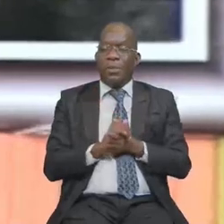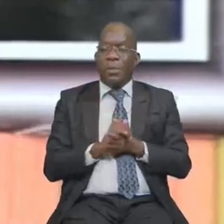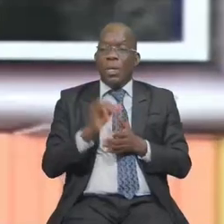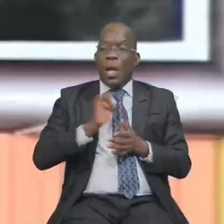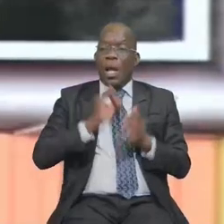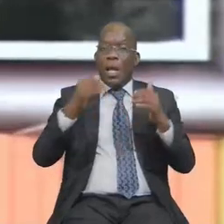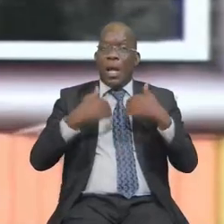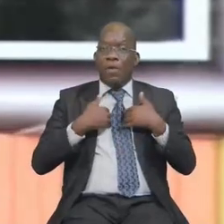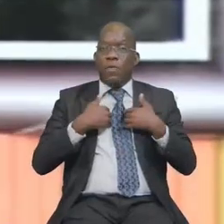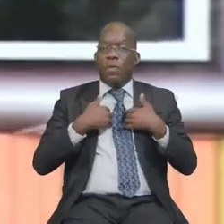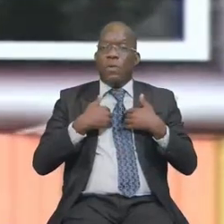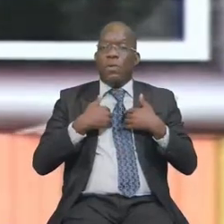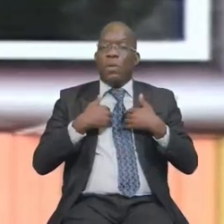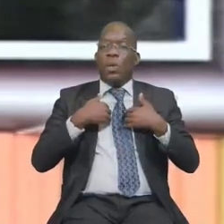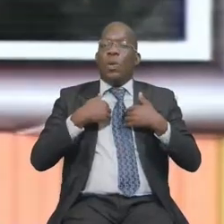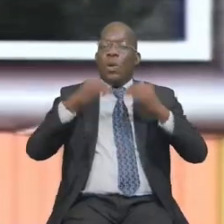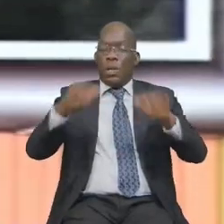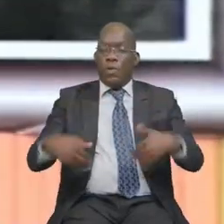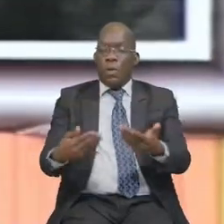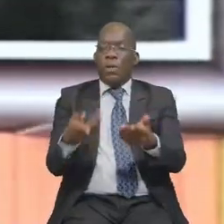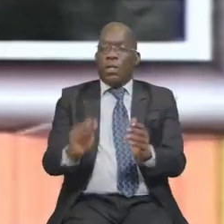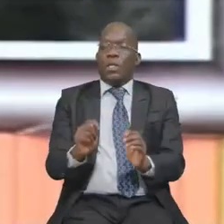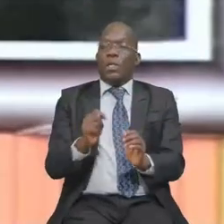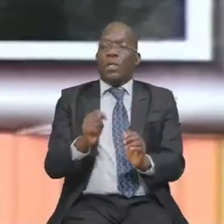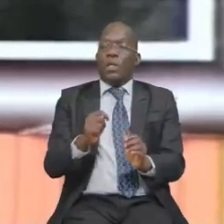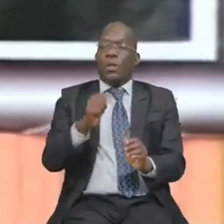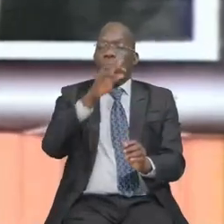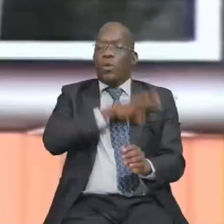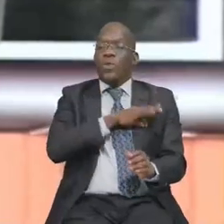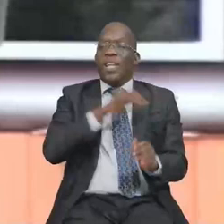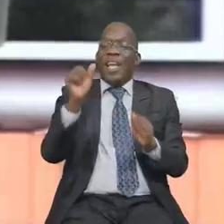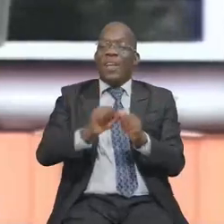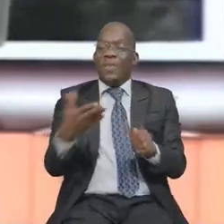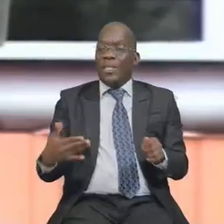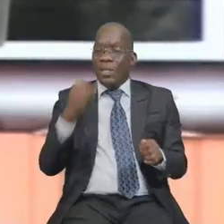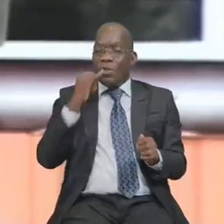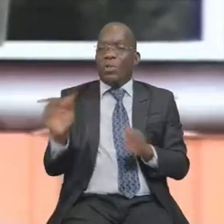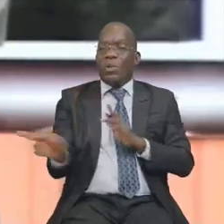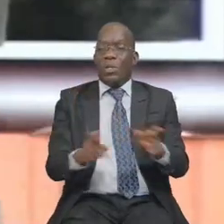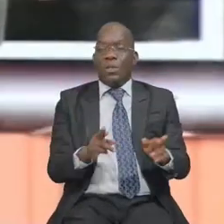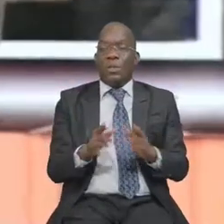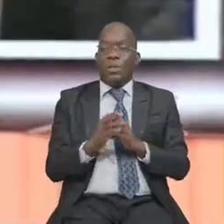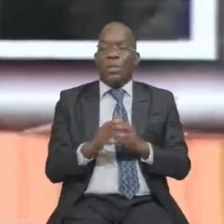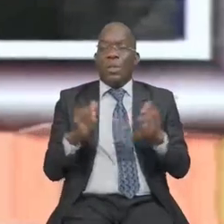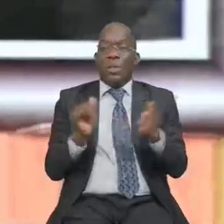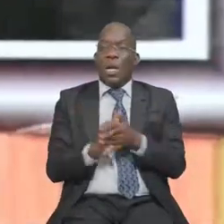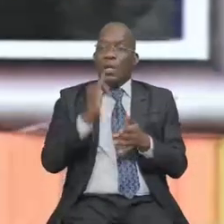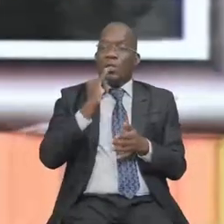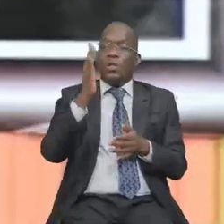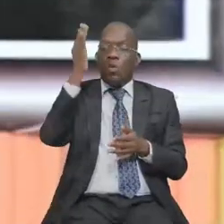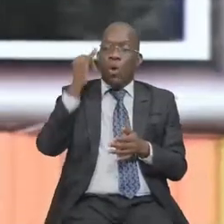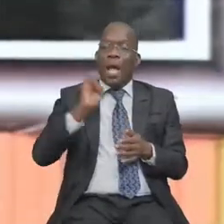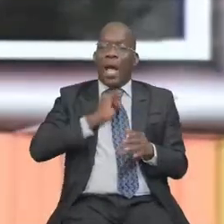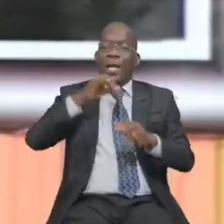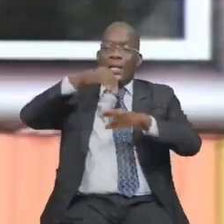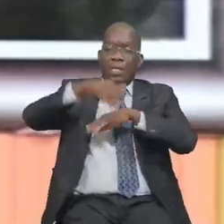pourvu les profits. Tout est disponible. C'est pourquoi j'ai envoyé mon Fils